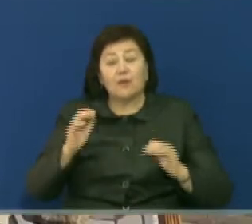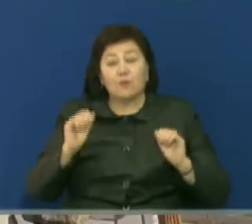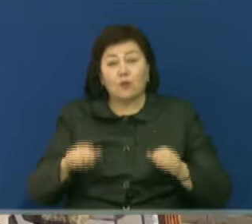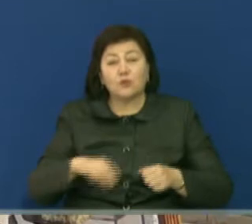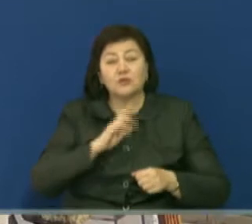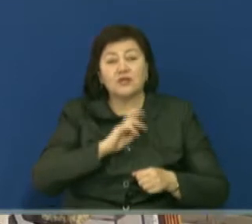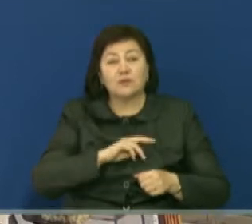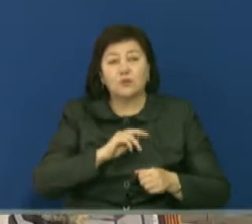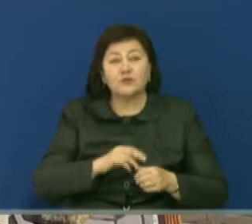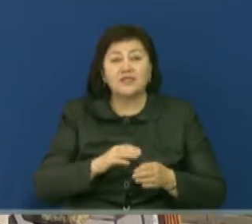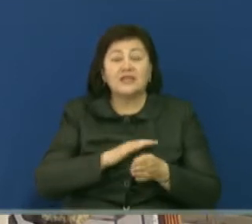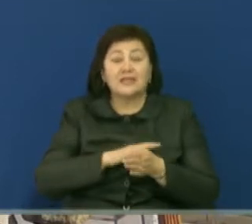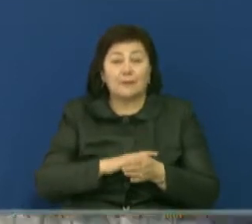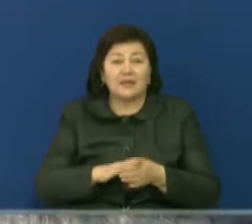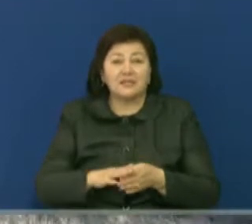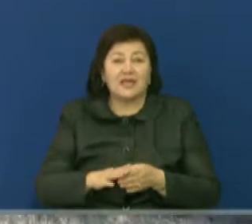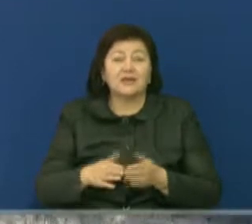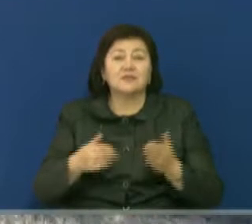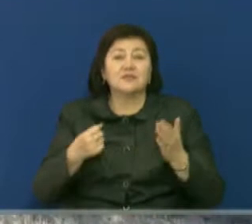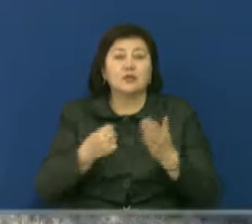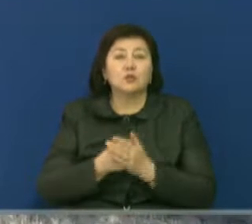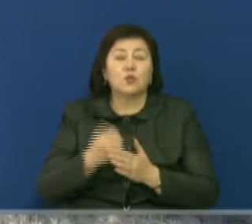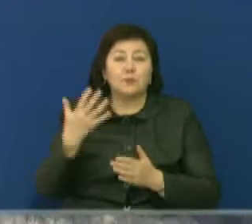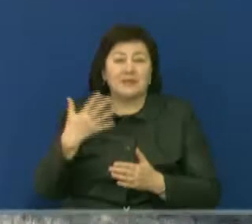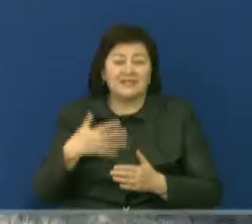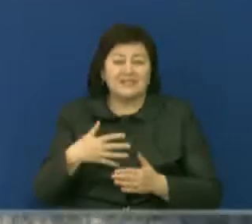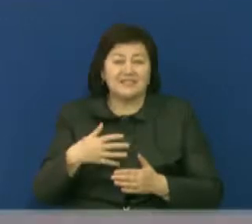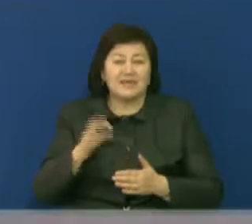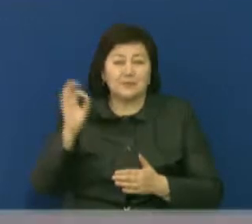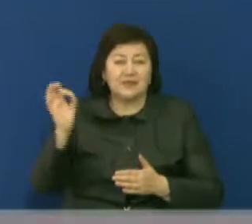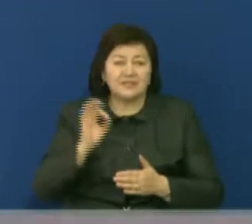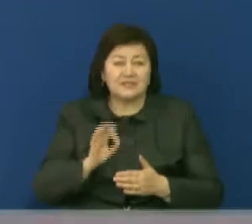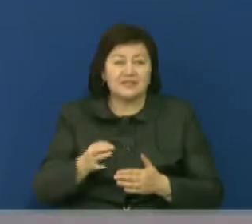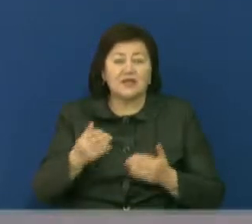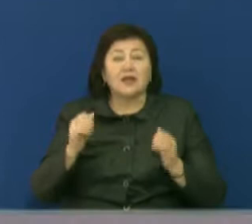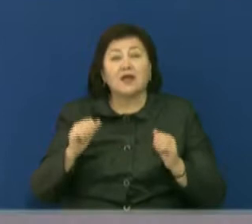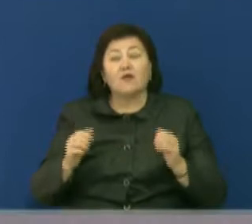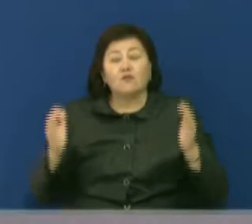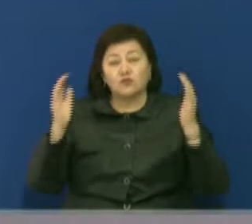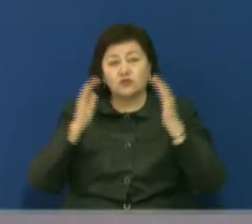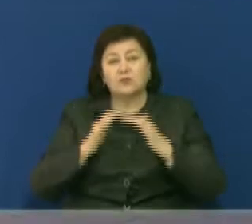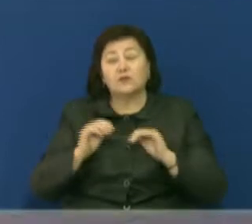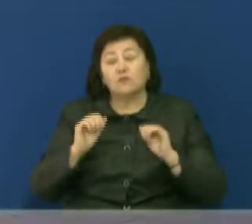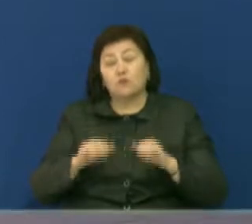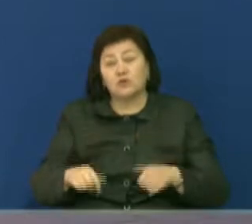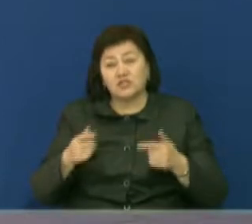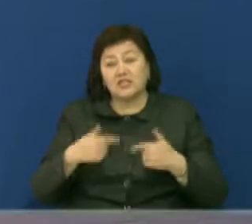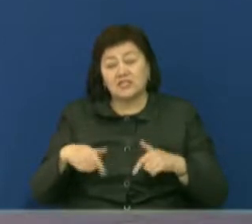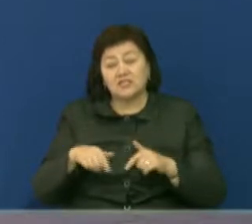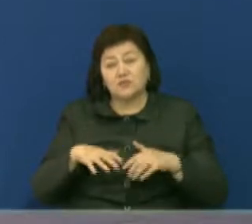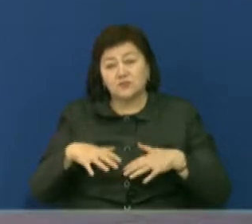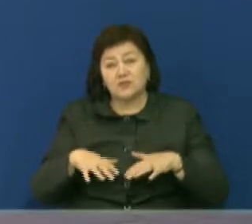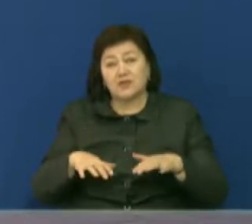На территории мечетей, православных церквей и других религиозных объектов можно проводить коллективные мероприятия на открытом воздухе, но